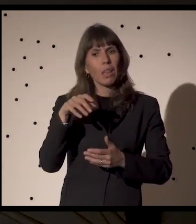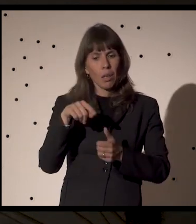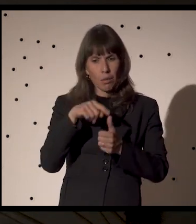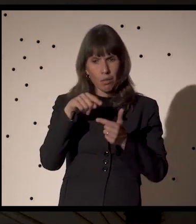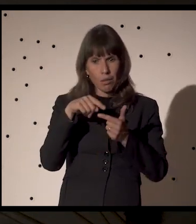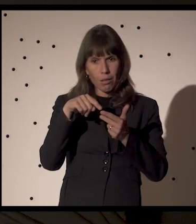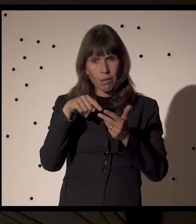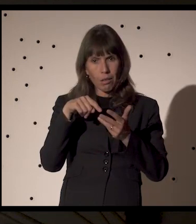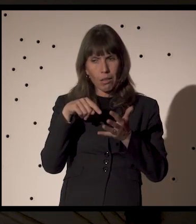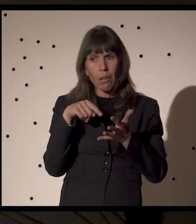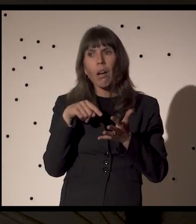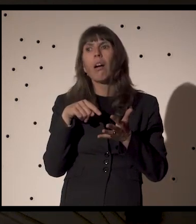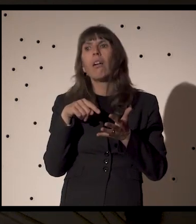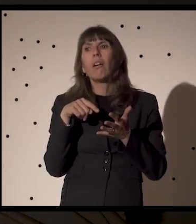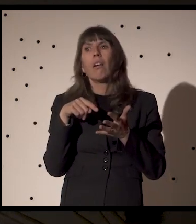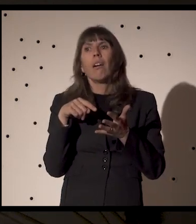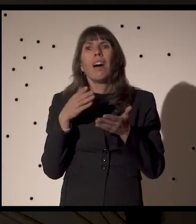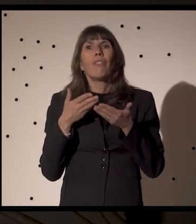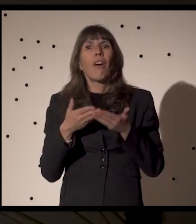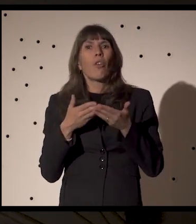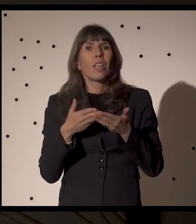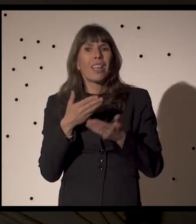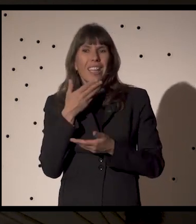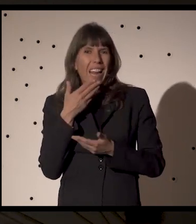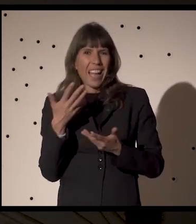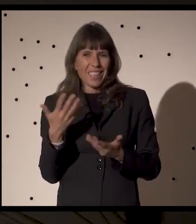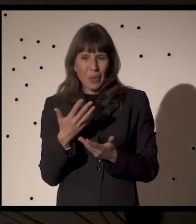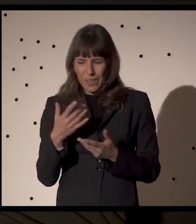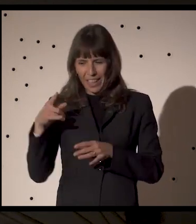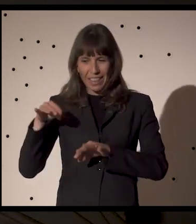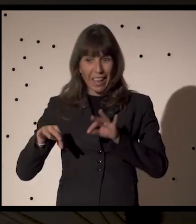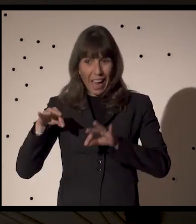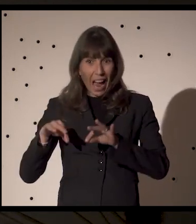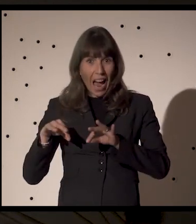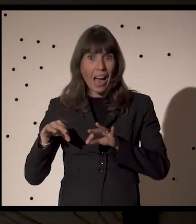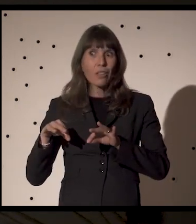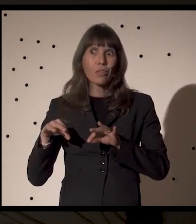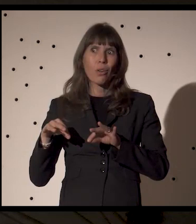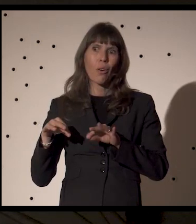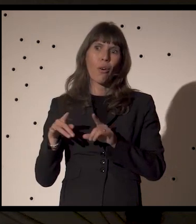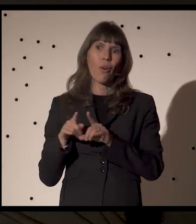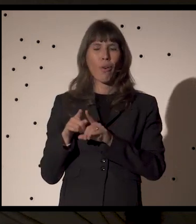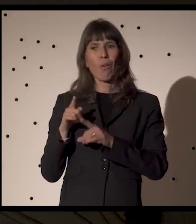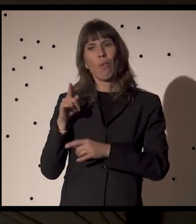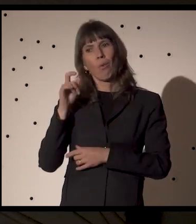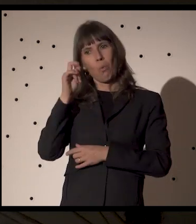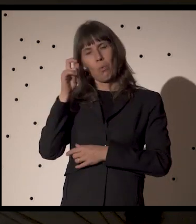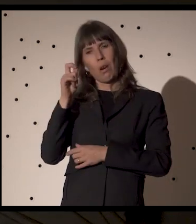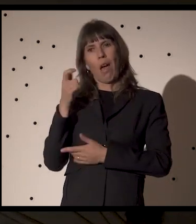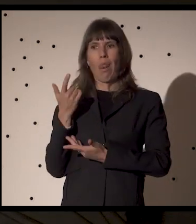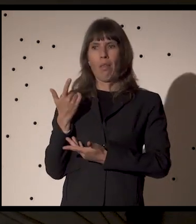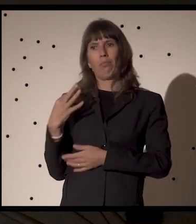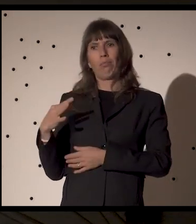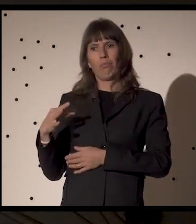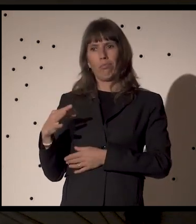da entità culturali prestigiosi e come il Piccolo teatro che fungono da trattori anche sul